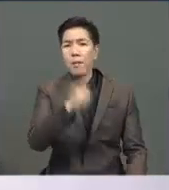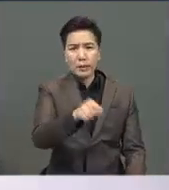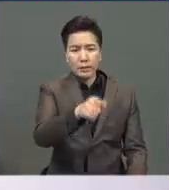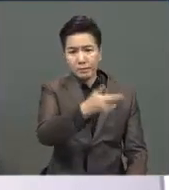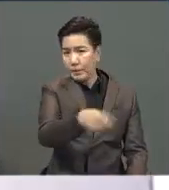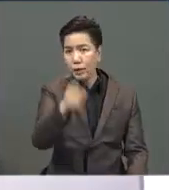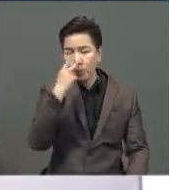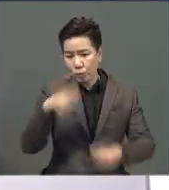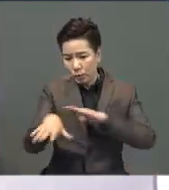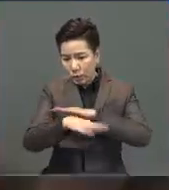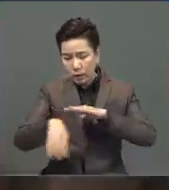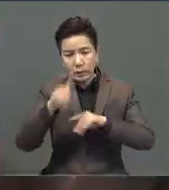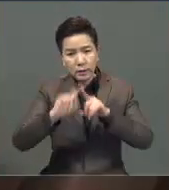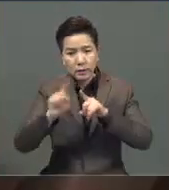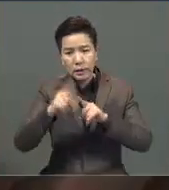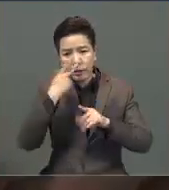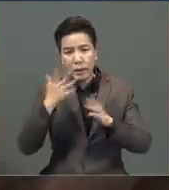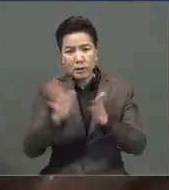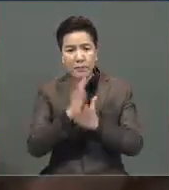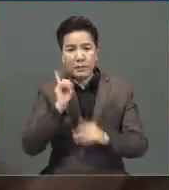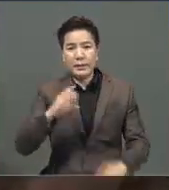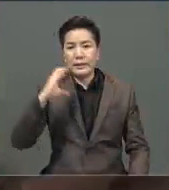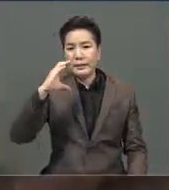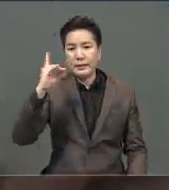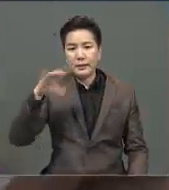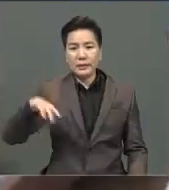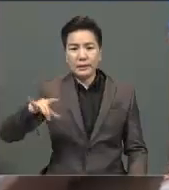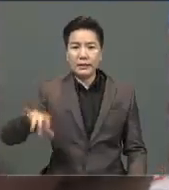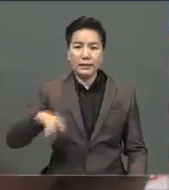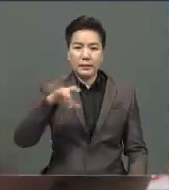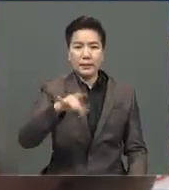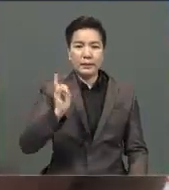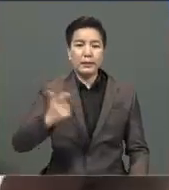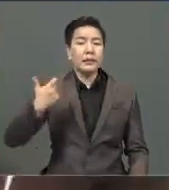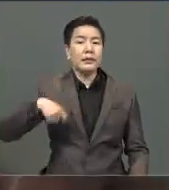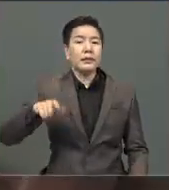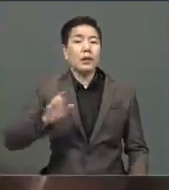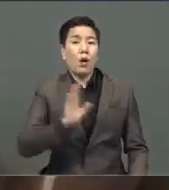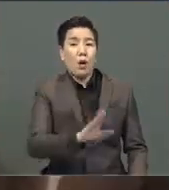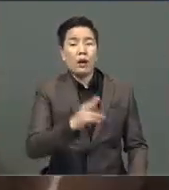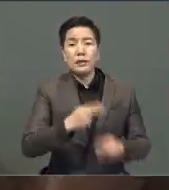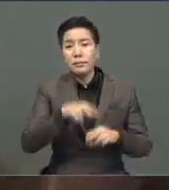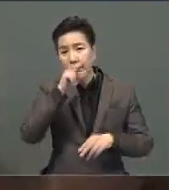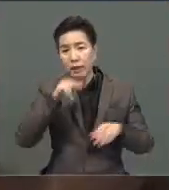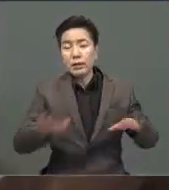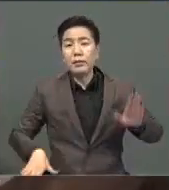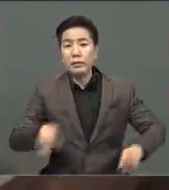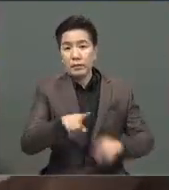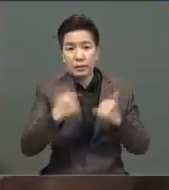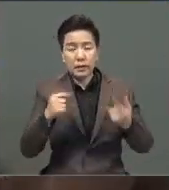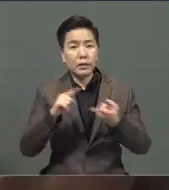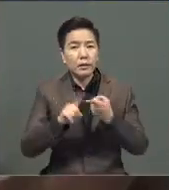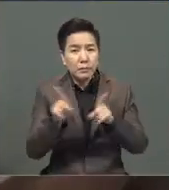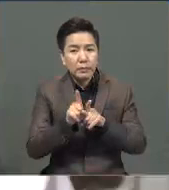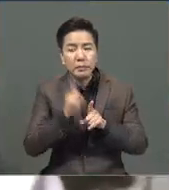หาได้ไปตรวจสอบหลักฐานซึ่งเป็นแผ่น cdเหตุการณ์ในวันนั้นทนายความของนายผลิตหรือว่าเป็น Greenเนี่ยนะคะก็บอก